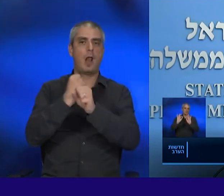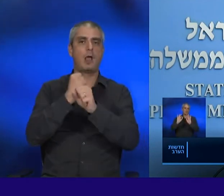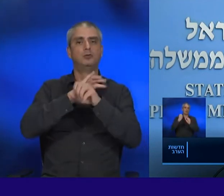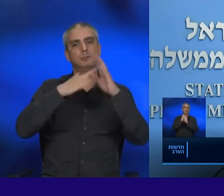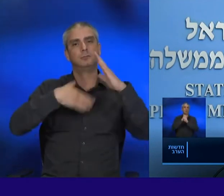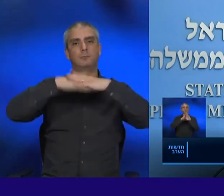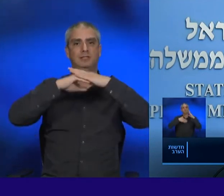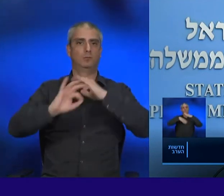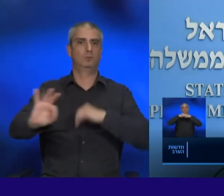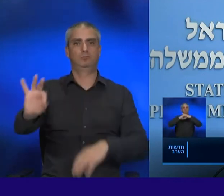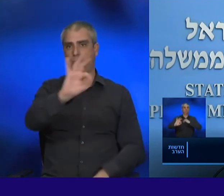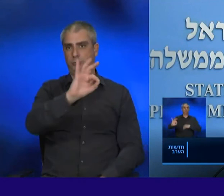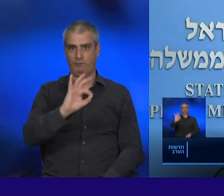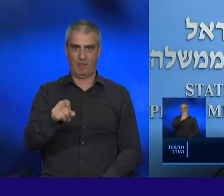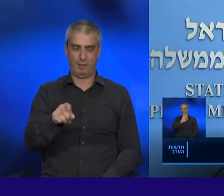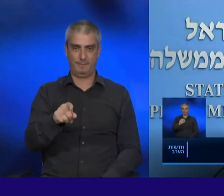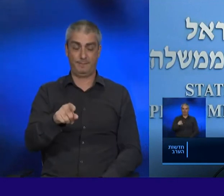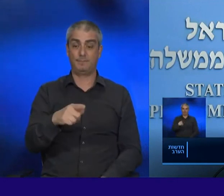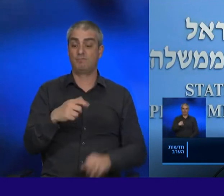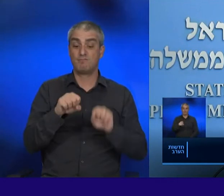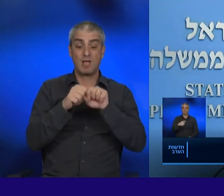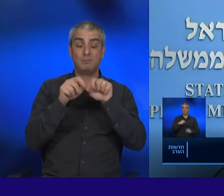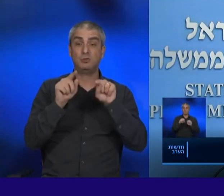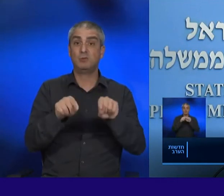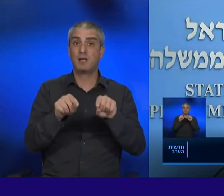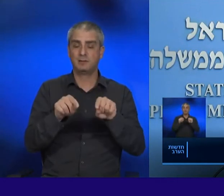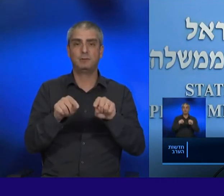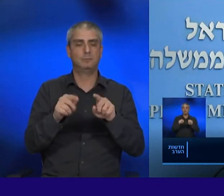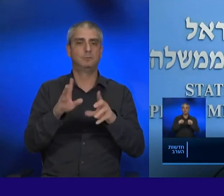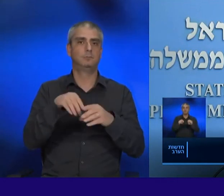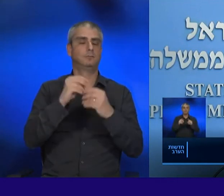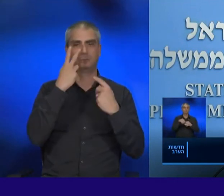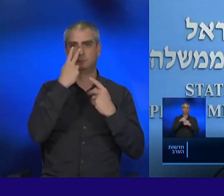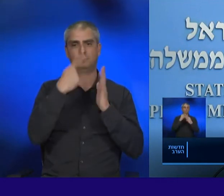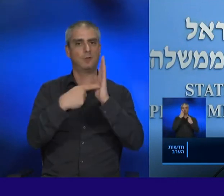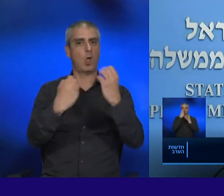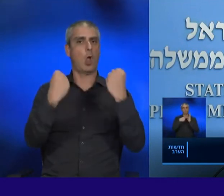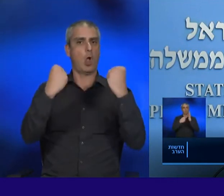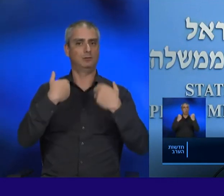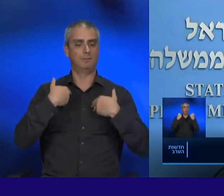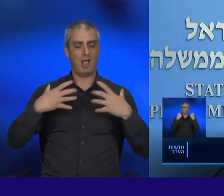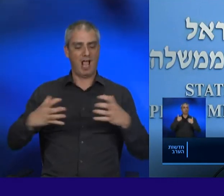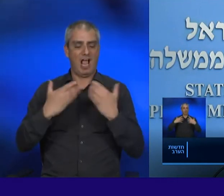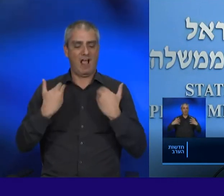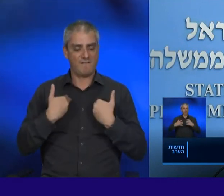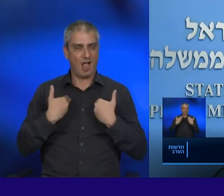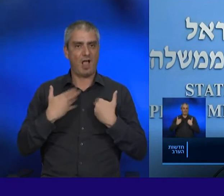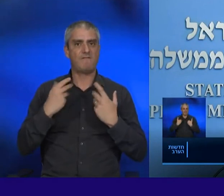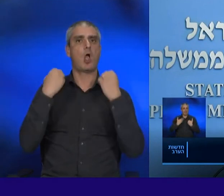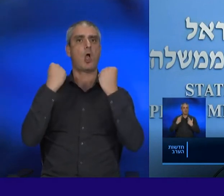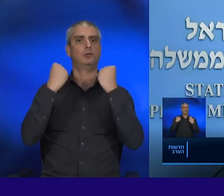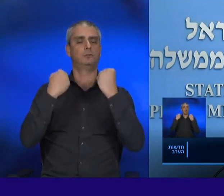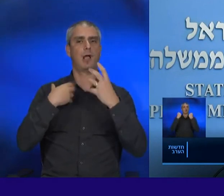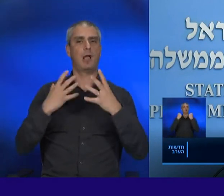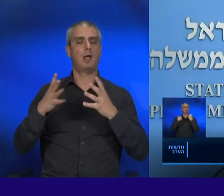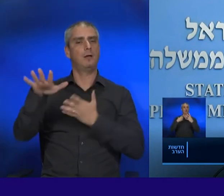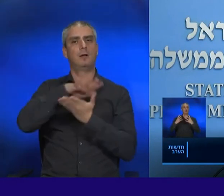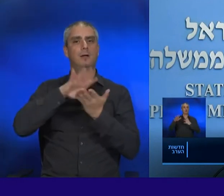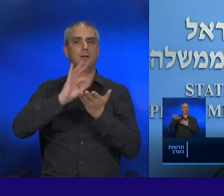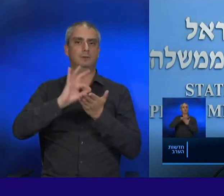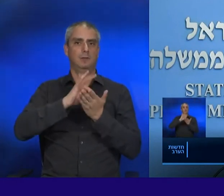המקסימום עבורם המשבר הזה מגלה גם את העוצמה שלנו גם כחברה וגם את העוצמה שלנו כמערכת